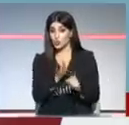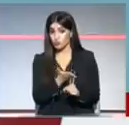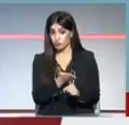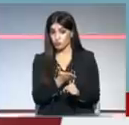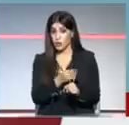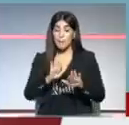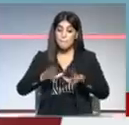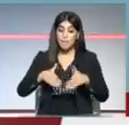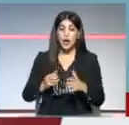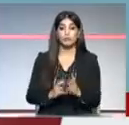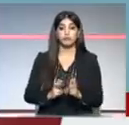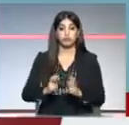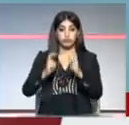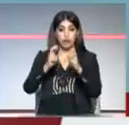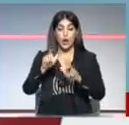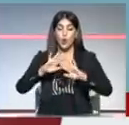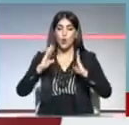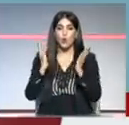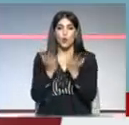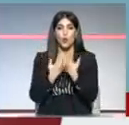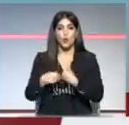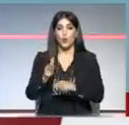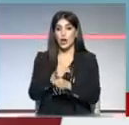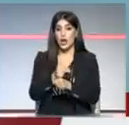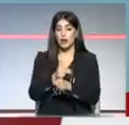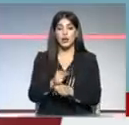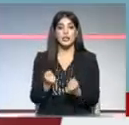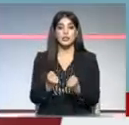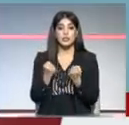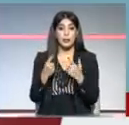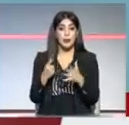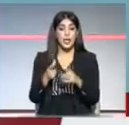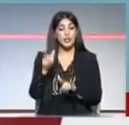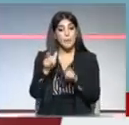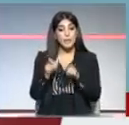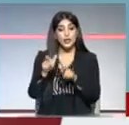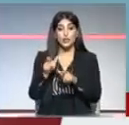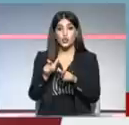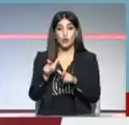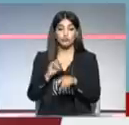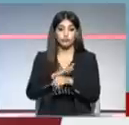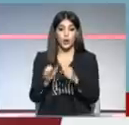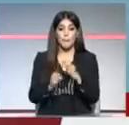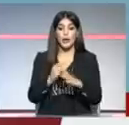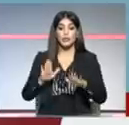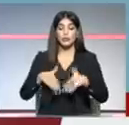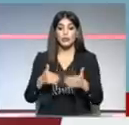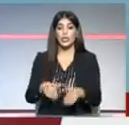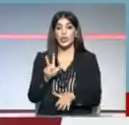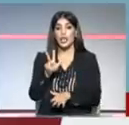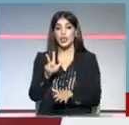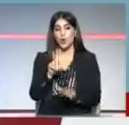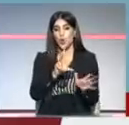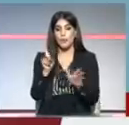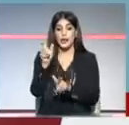بينما ارتفع العده الجمله للاصابات بالمهديه الى سبعمائه حاله منذ بدايه الجائحه بعد تسجيل ثلاث وثلاثين